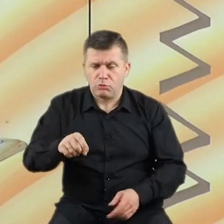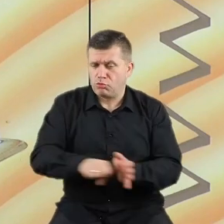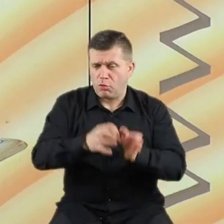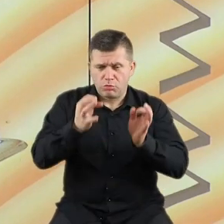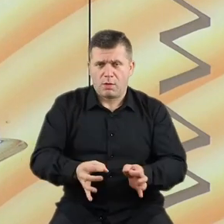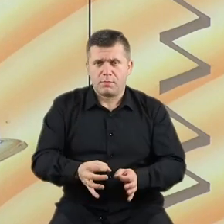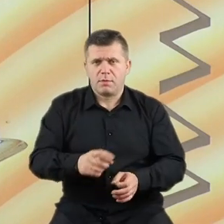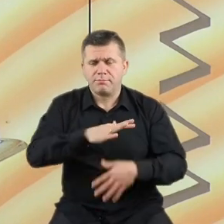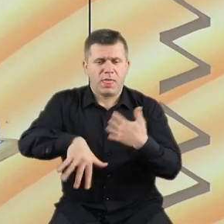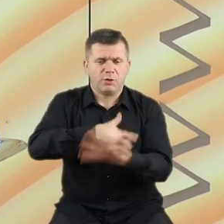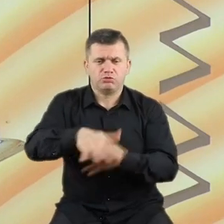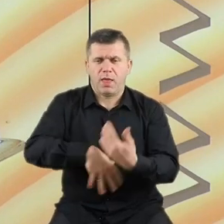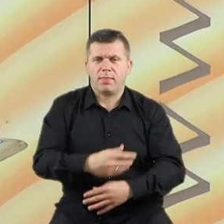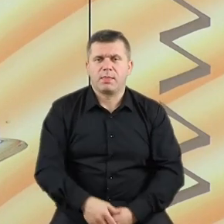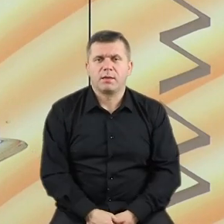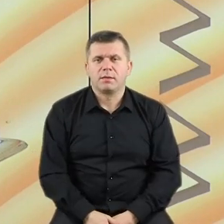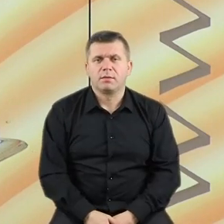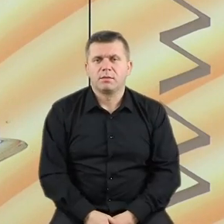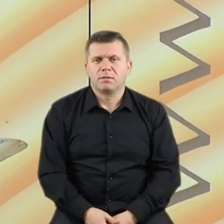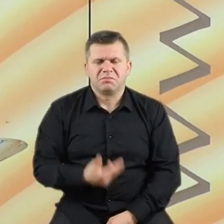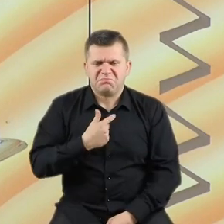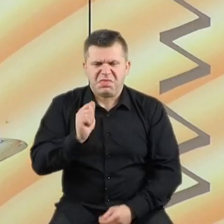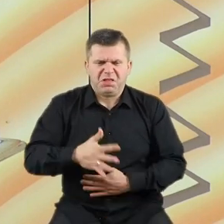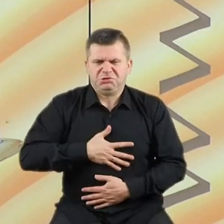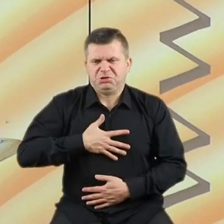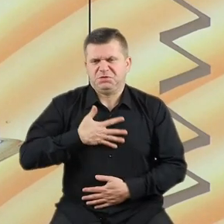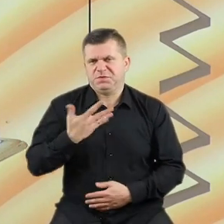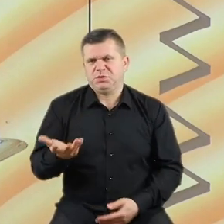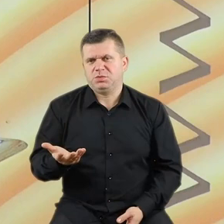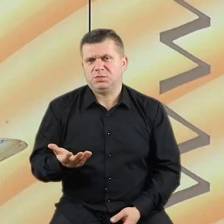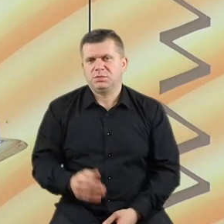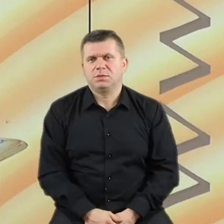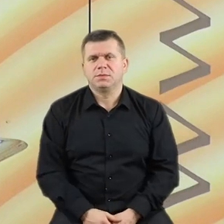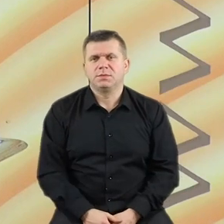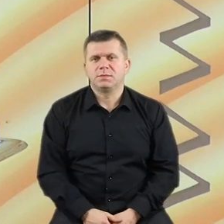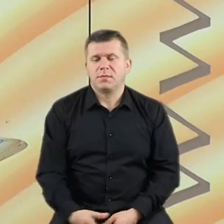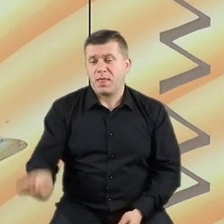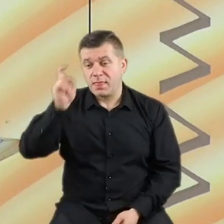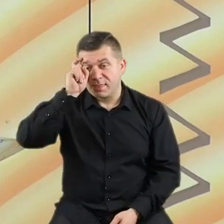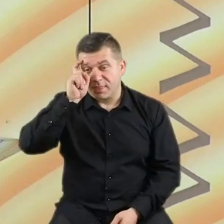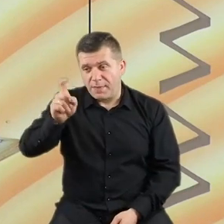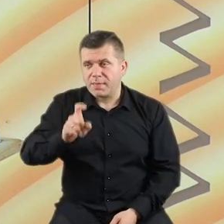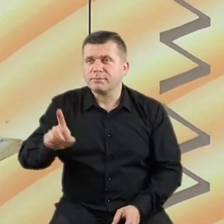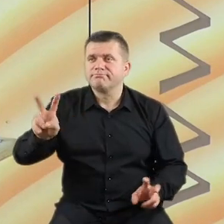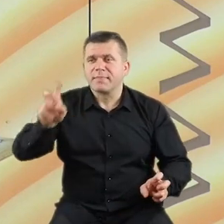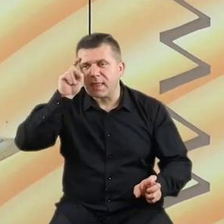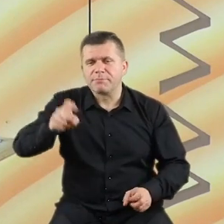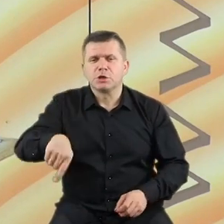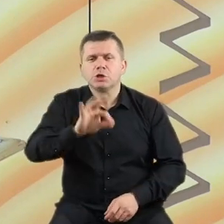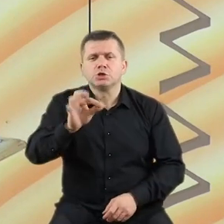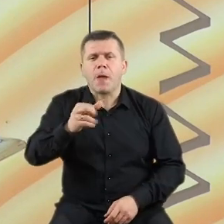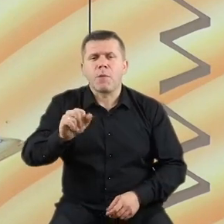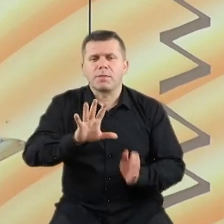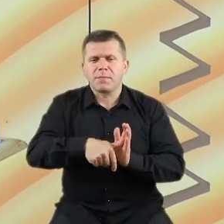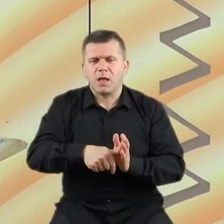że one są przemieszane. I w ogóle mnie to nie dziwiło, że jakoś tak, rozumiesz, ta niemieckość Sopotu powoli docierała do mojej głowy,